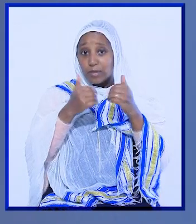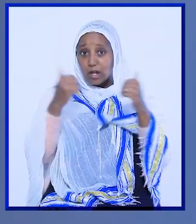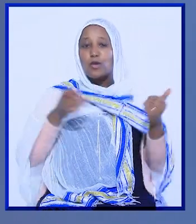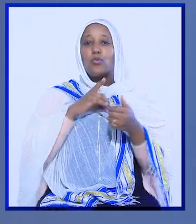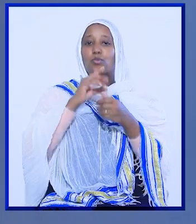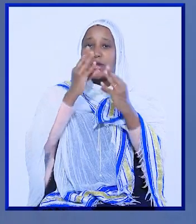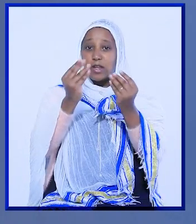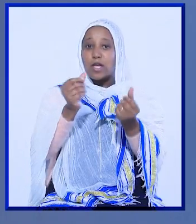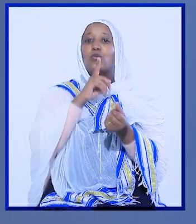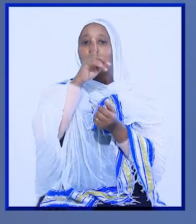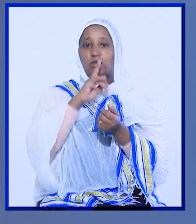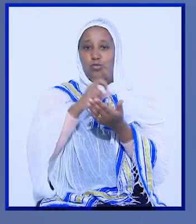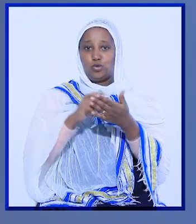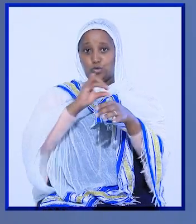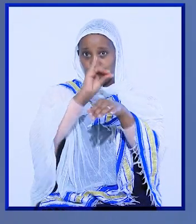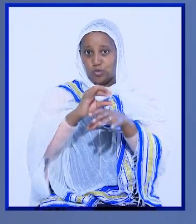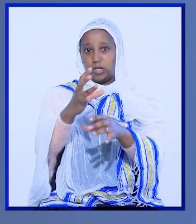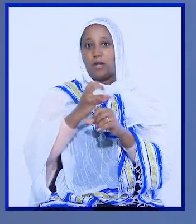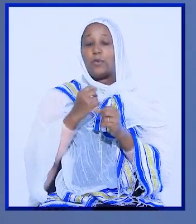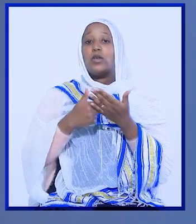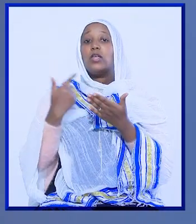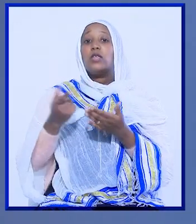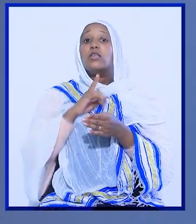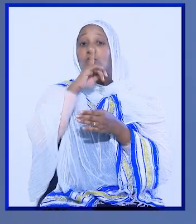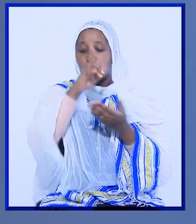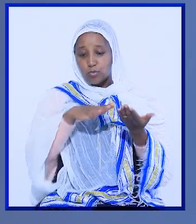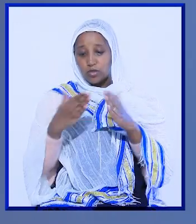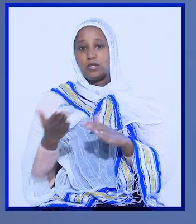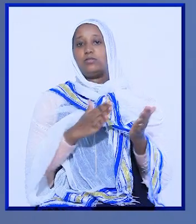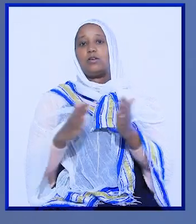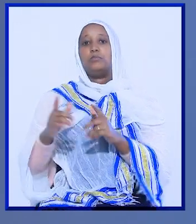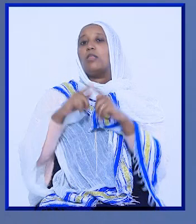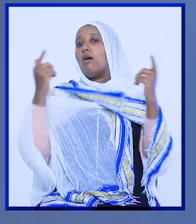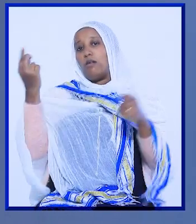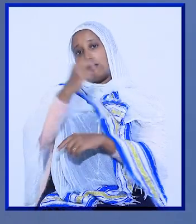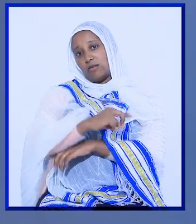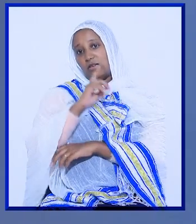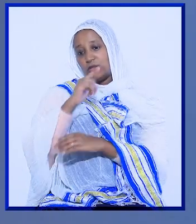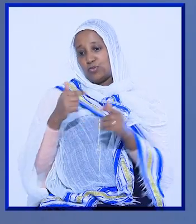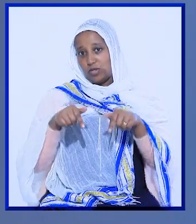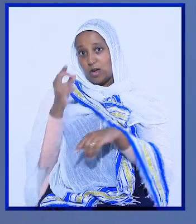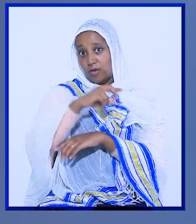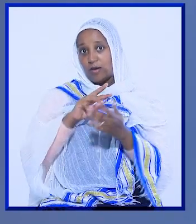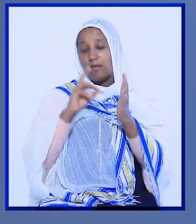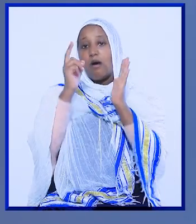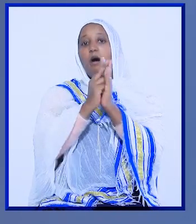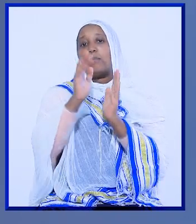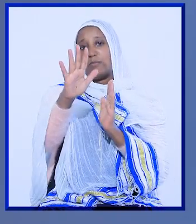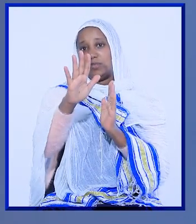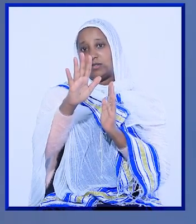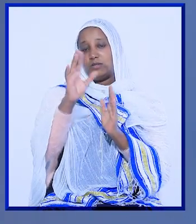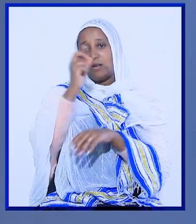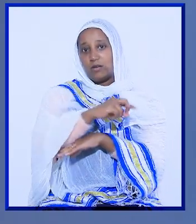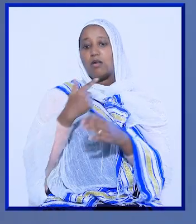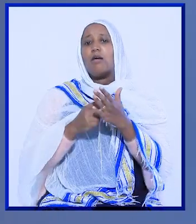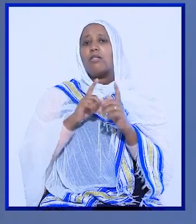የተለየውን ረቂቁን እውነት ነው ቅዱስ ጴጥሮስ የተቀበለው እና ይህንን እውነት ሊሞትለት የተዘጋጀበት ታላቅ ዕለት ነው። ይህ ዕለት ማለት ነው ሐምሌ